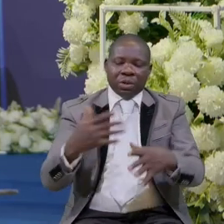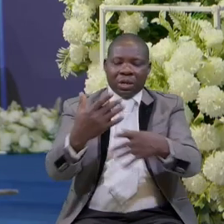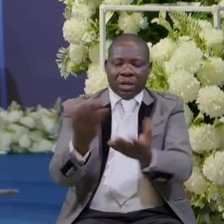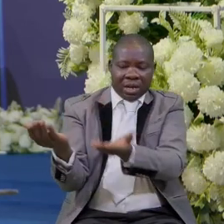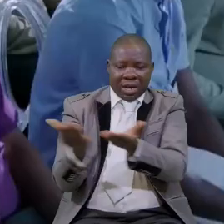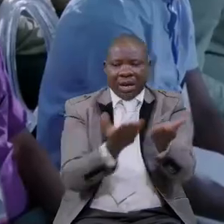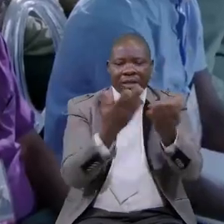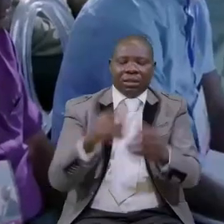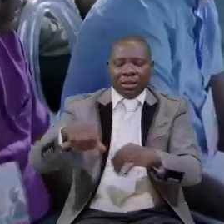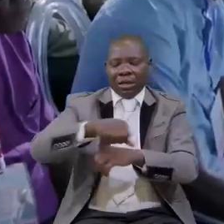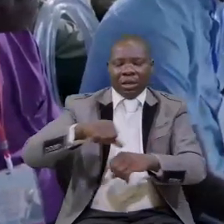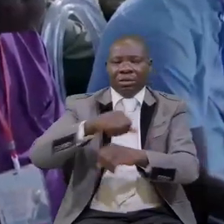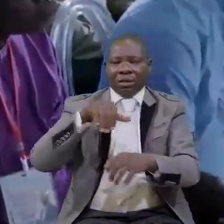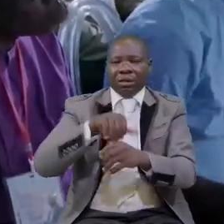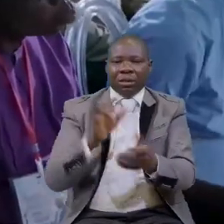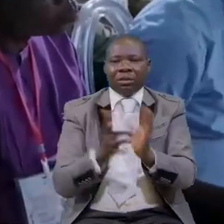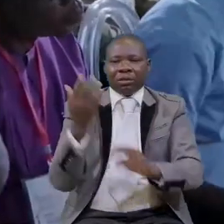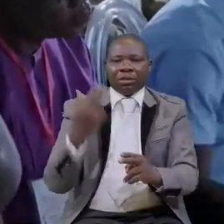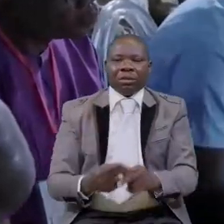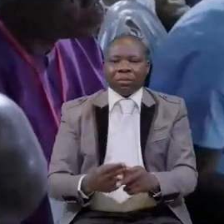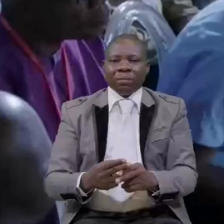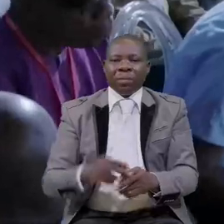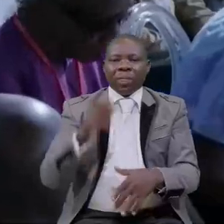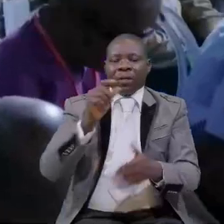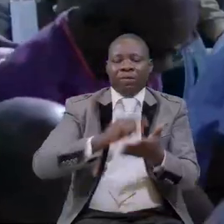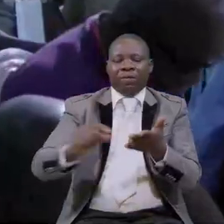d'onction. Il va porter aussi l'onction.